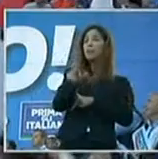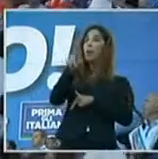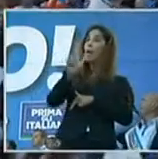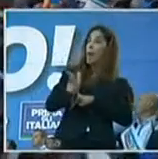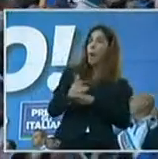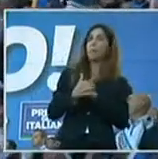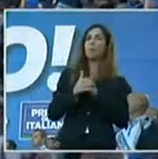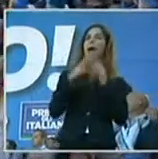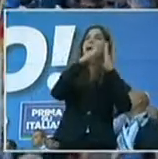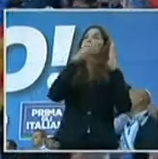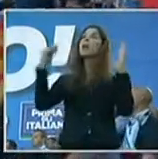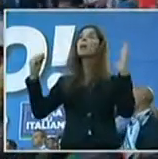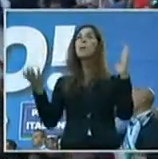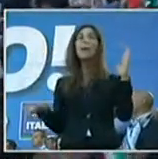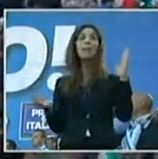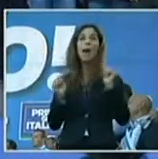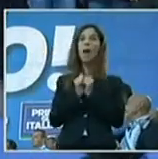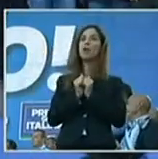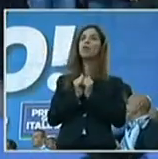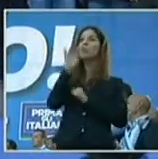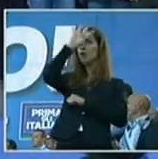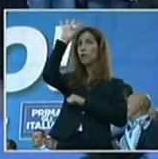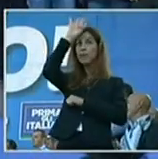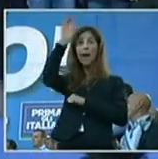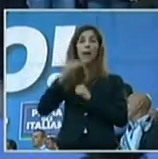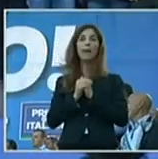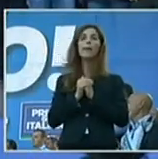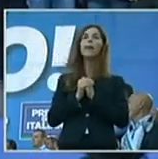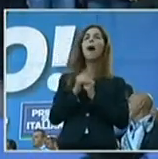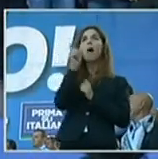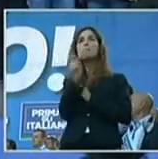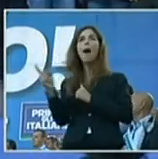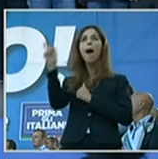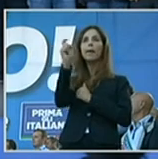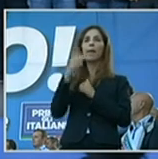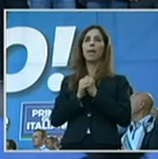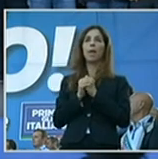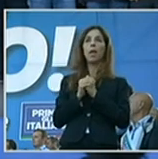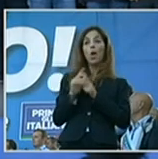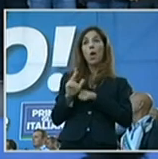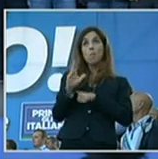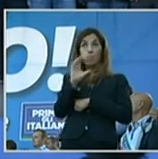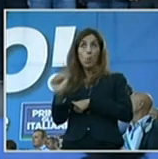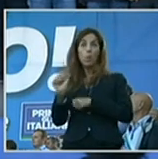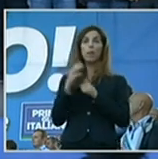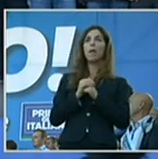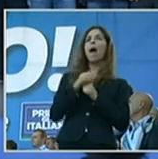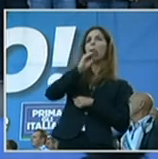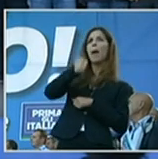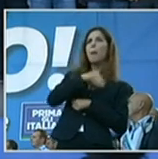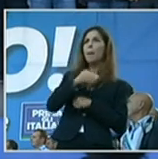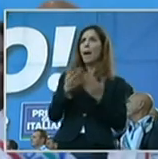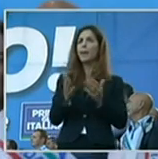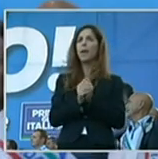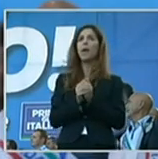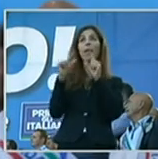in Emilia-Romagna, in Toscana, nelle Marche, in Puglia, in Campania,